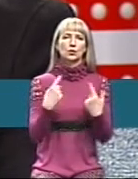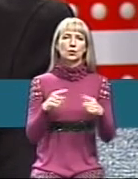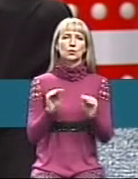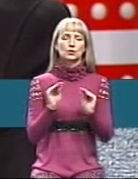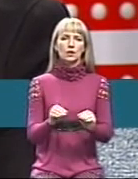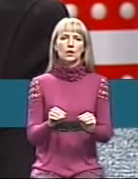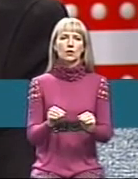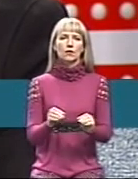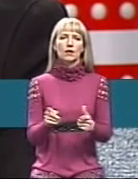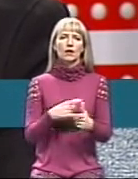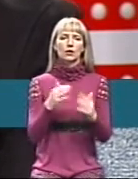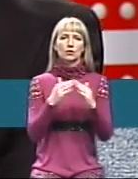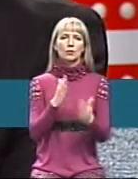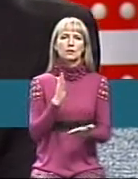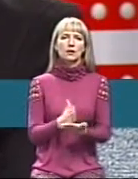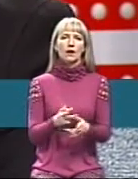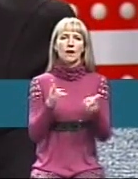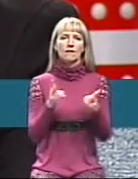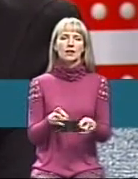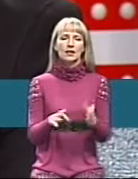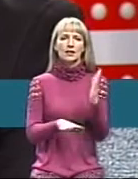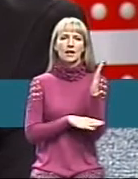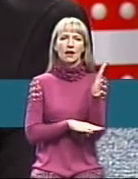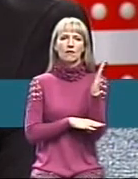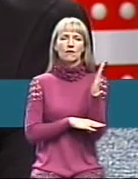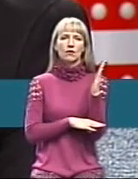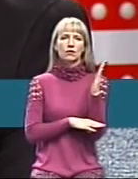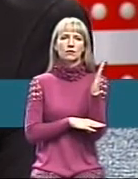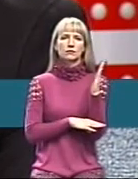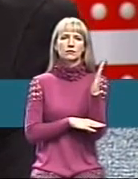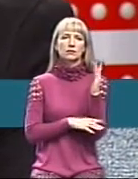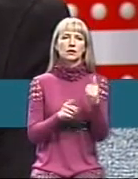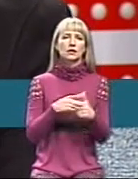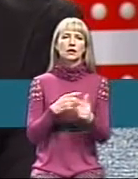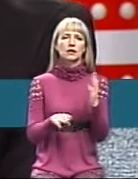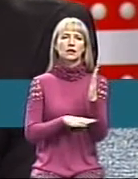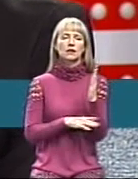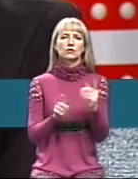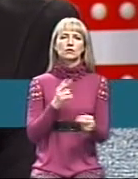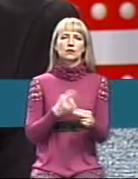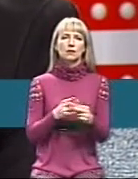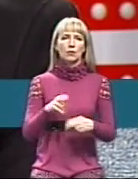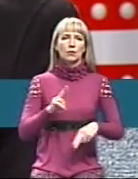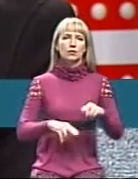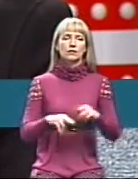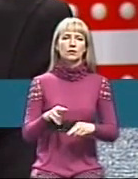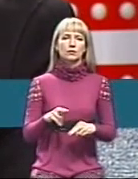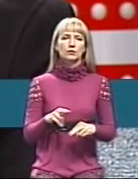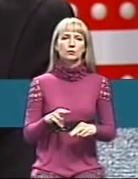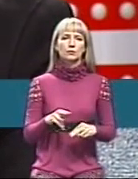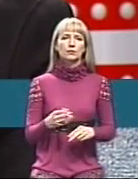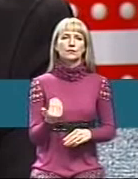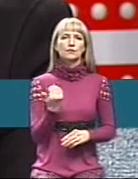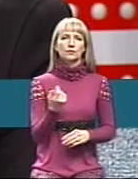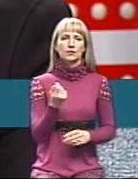або будинку знаходиться аварійне дерево, або дерево, що заважає будівництву, ви вже